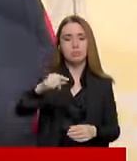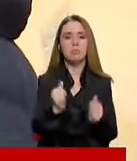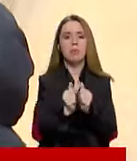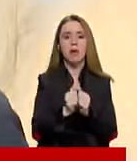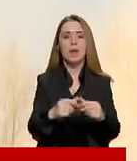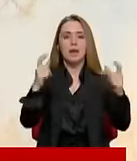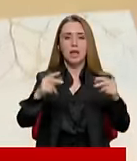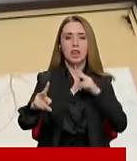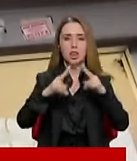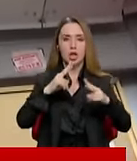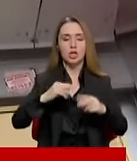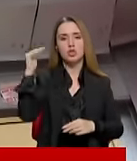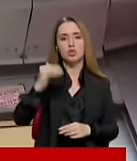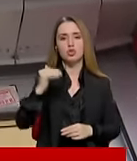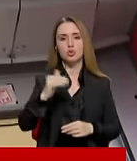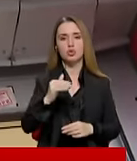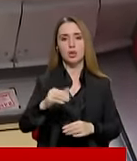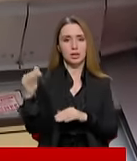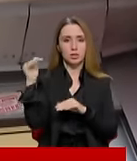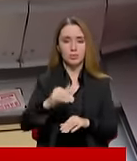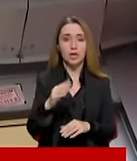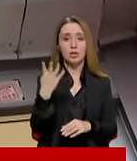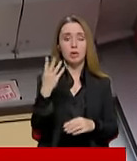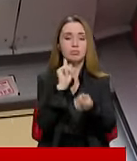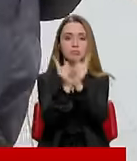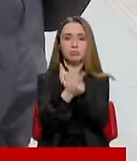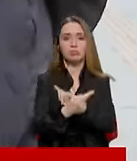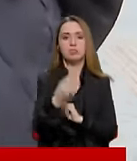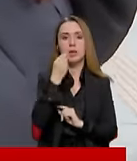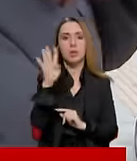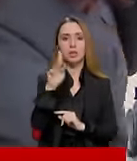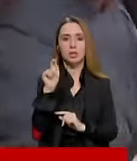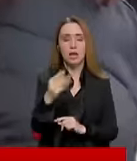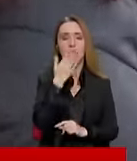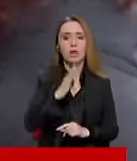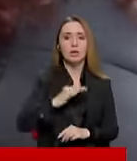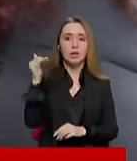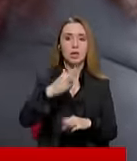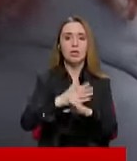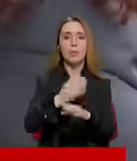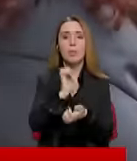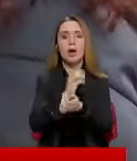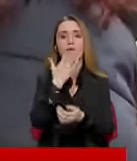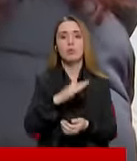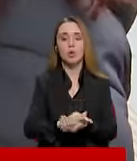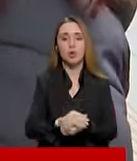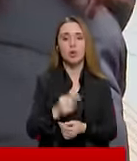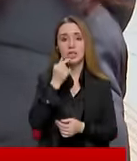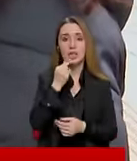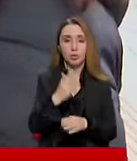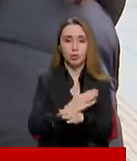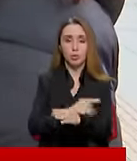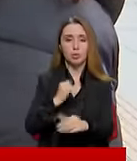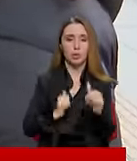Kent lokantasında ucuz iftar kuyruğunda 4 çeşit yemek 4 L öğrenciler niye geliyor buraya ailem yok benim Ben Giresunluyum